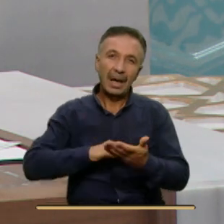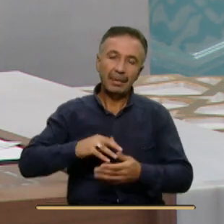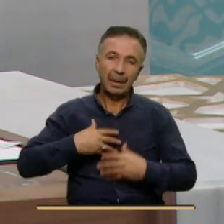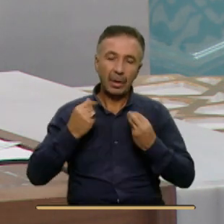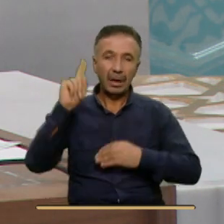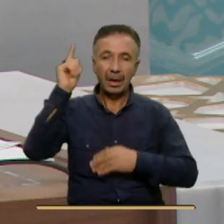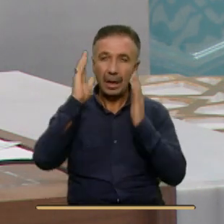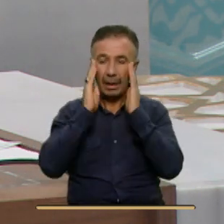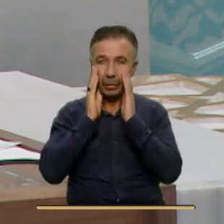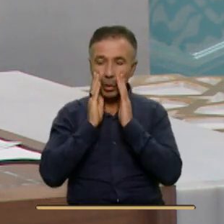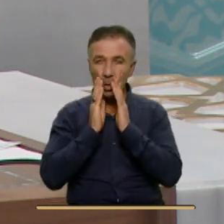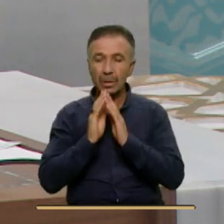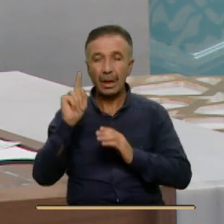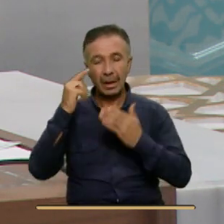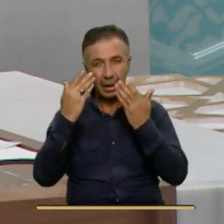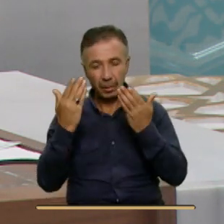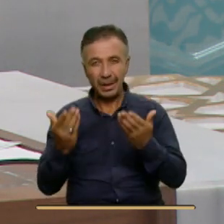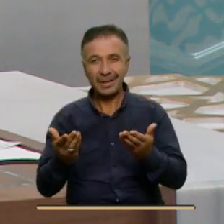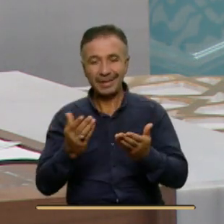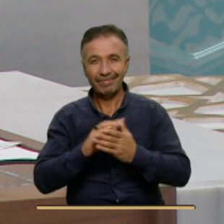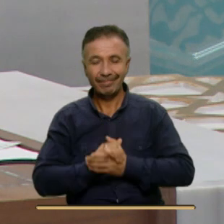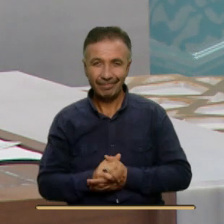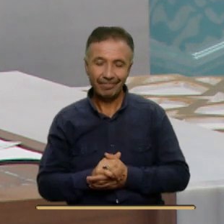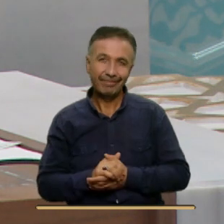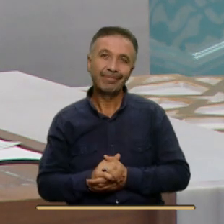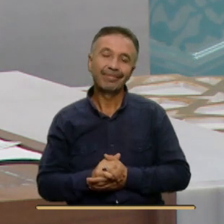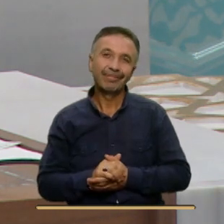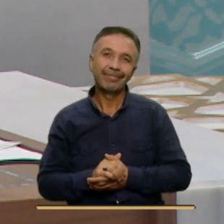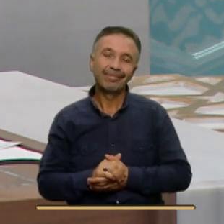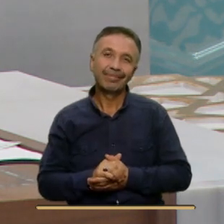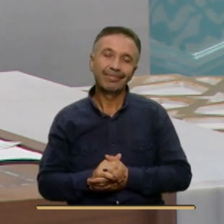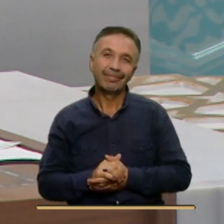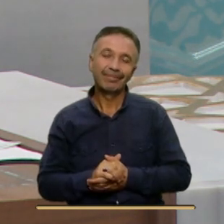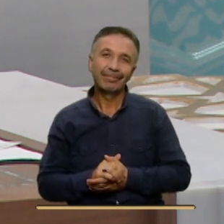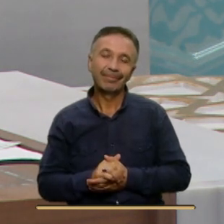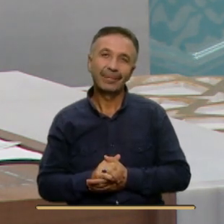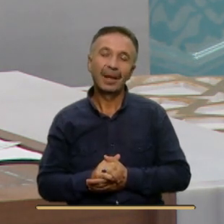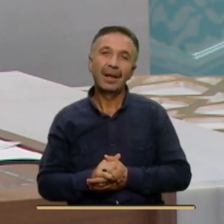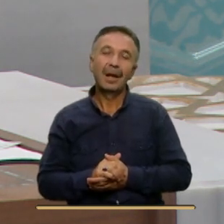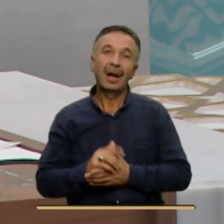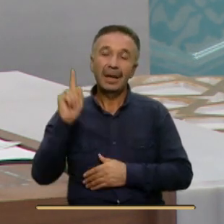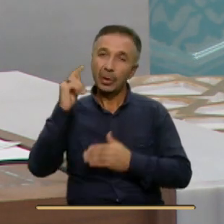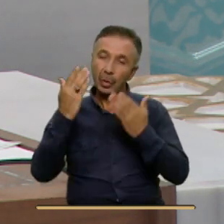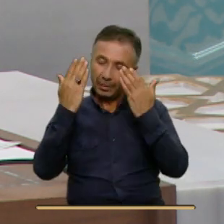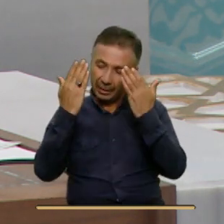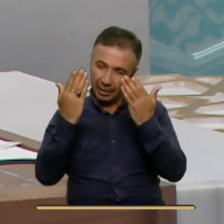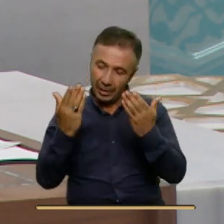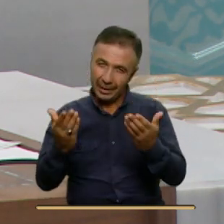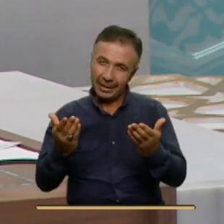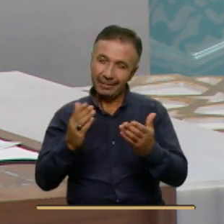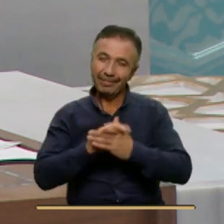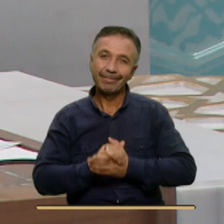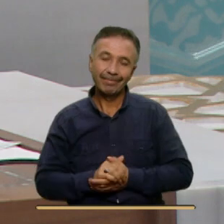تقبل منا واشف مرضانا وارحم موتانا وتقبل دعاءنا وعلى آله